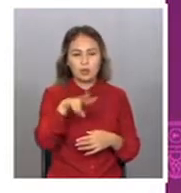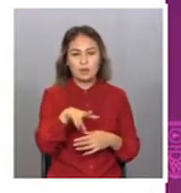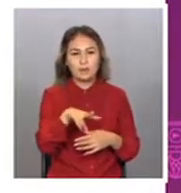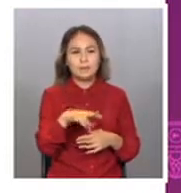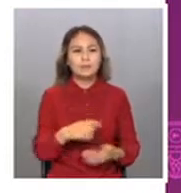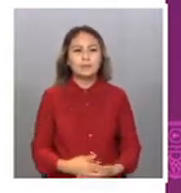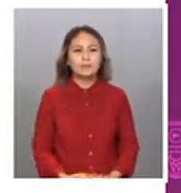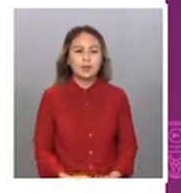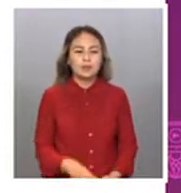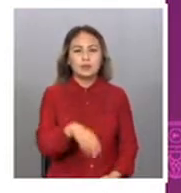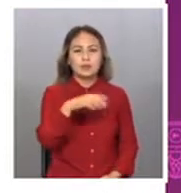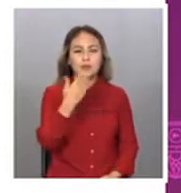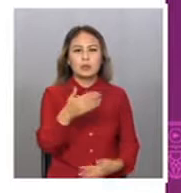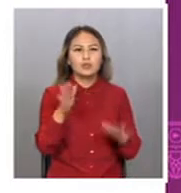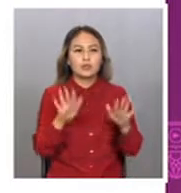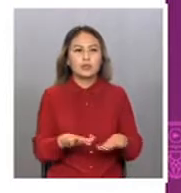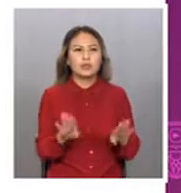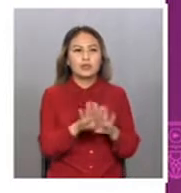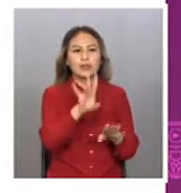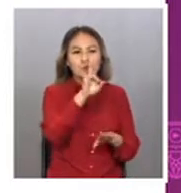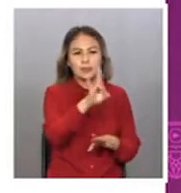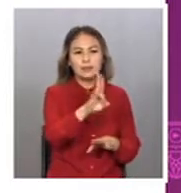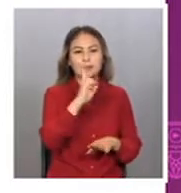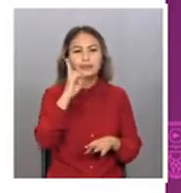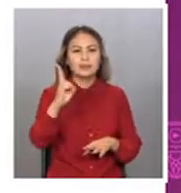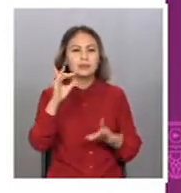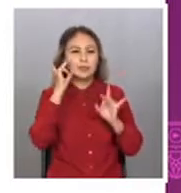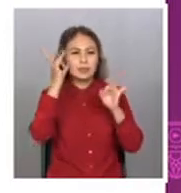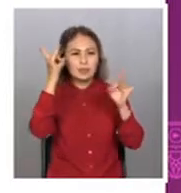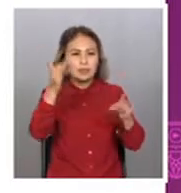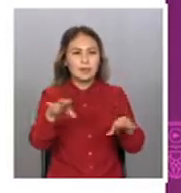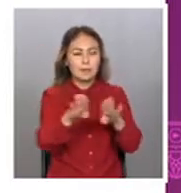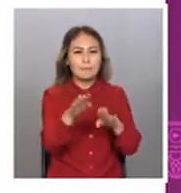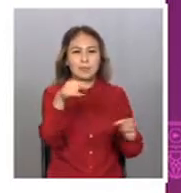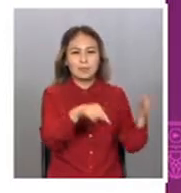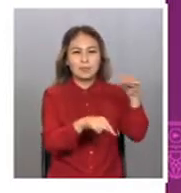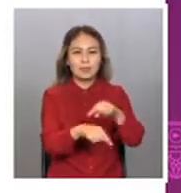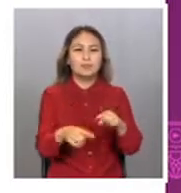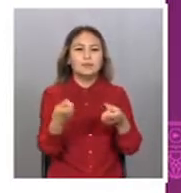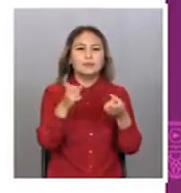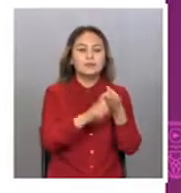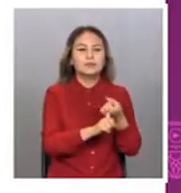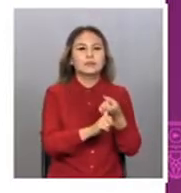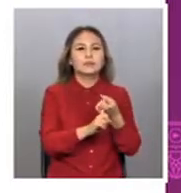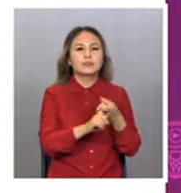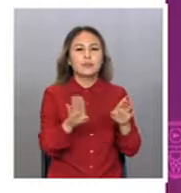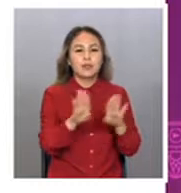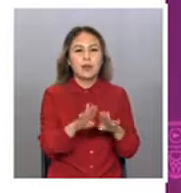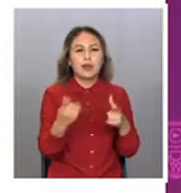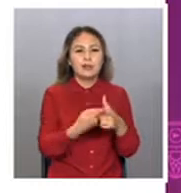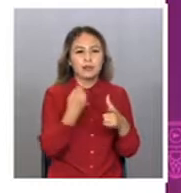көл боп айтылады. Бұл жерде ны, к дыбыстары бір-біріне ықпал ететіндіктен